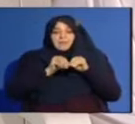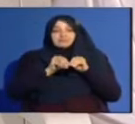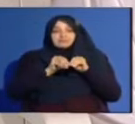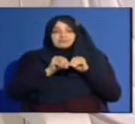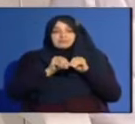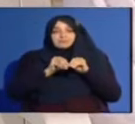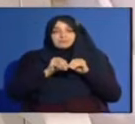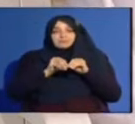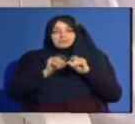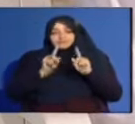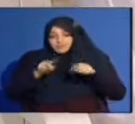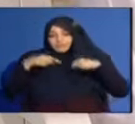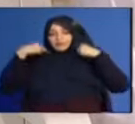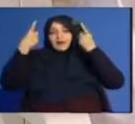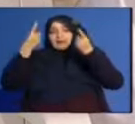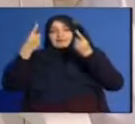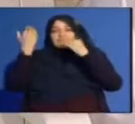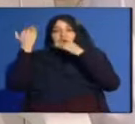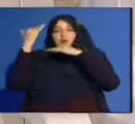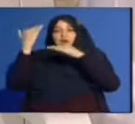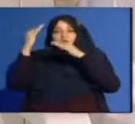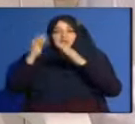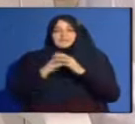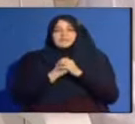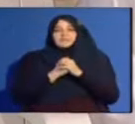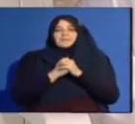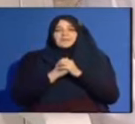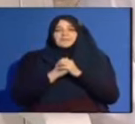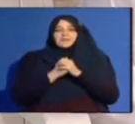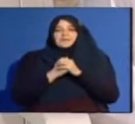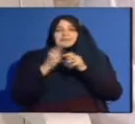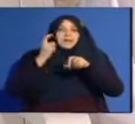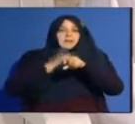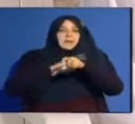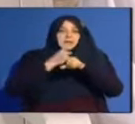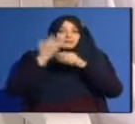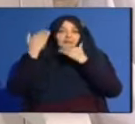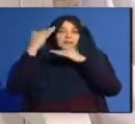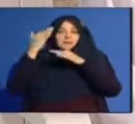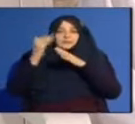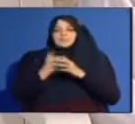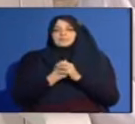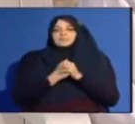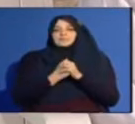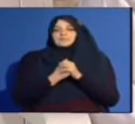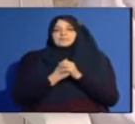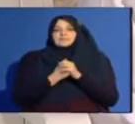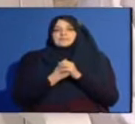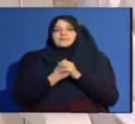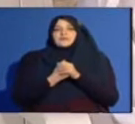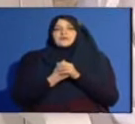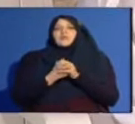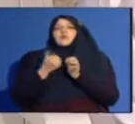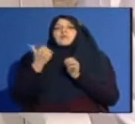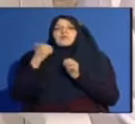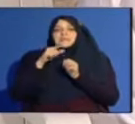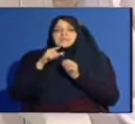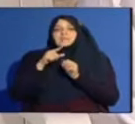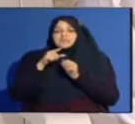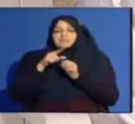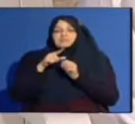تهاجر إلى بلاد الغرب، إلى البلدان الأجنبية، وقد تؤسس